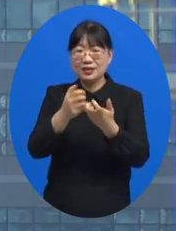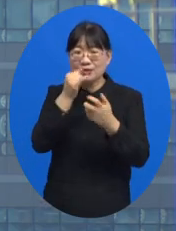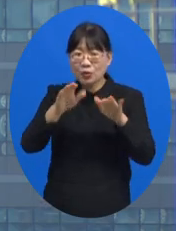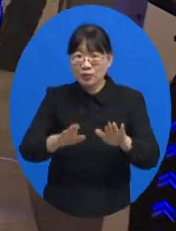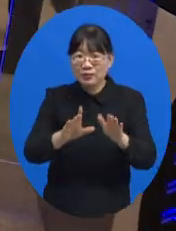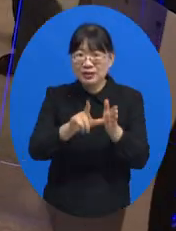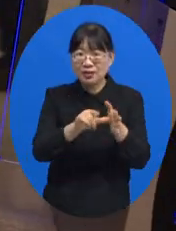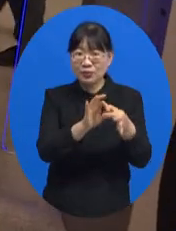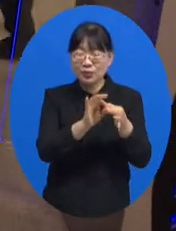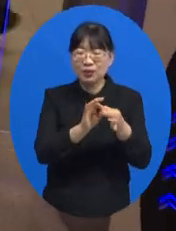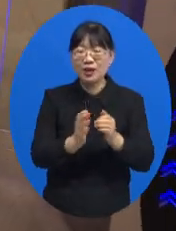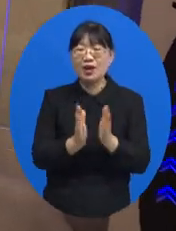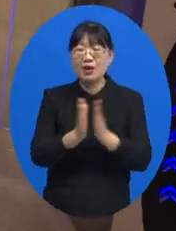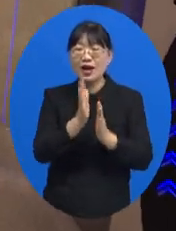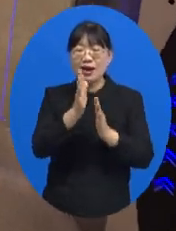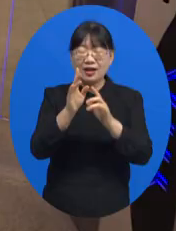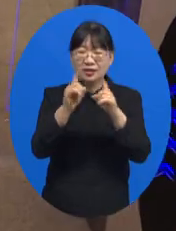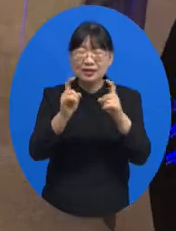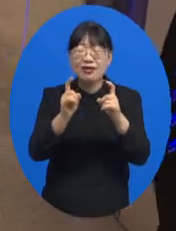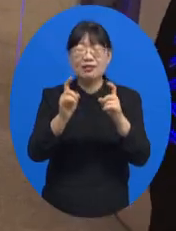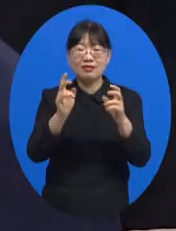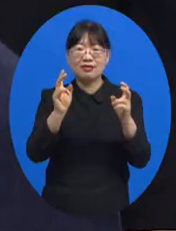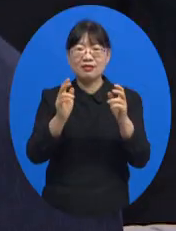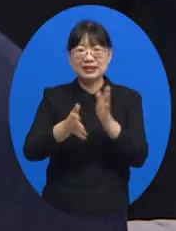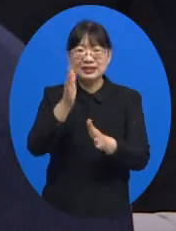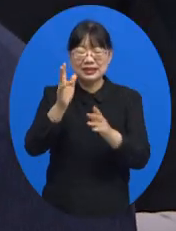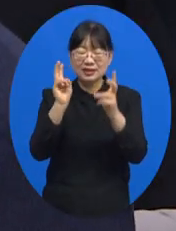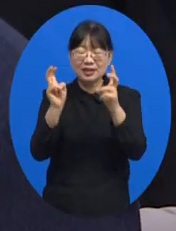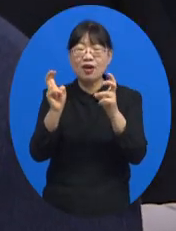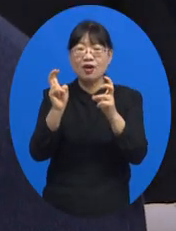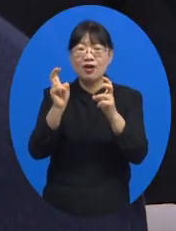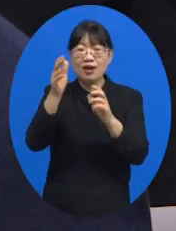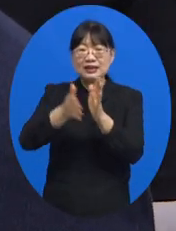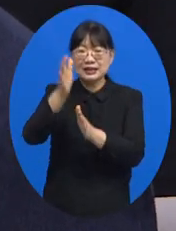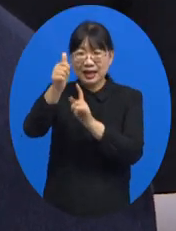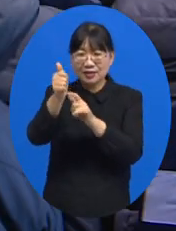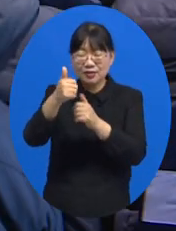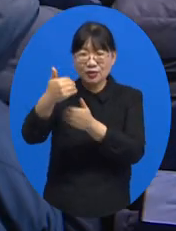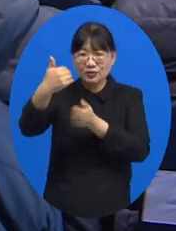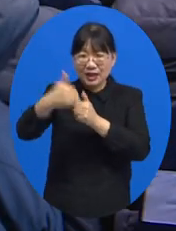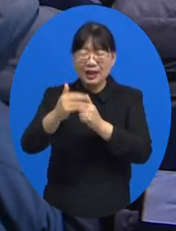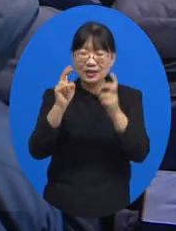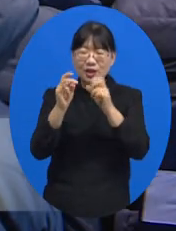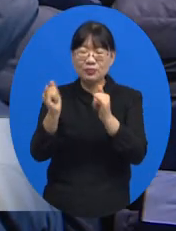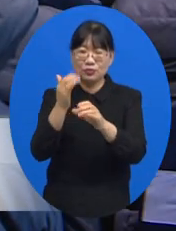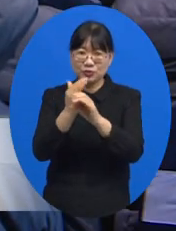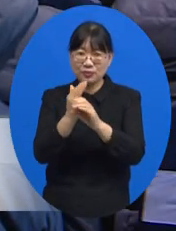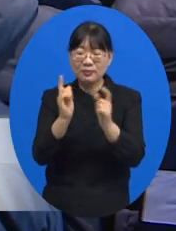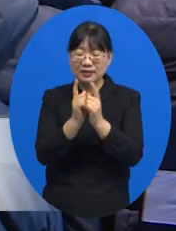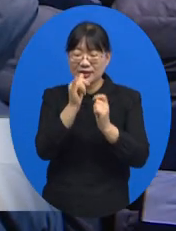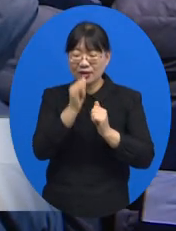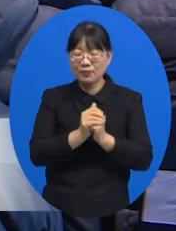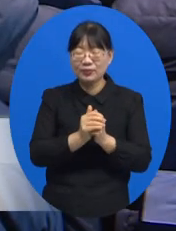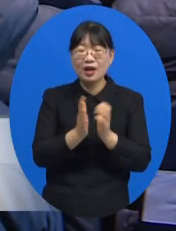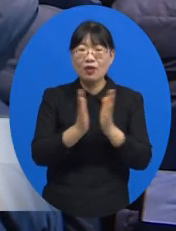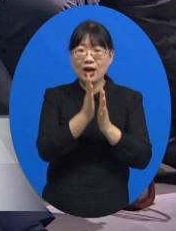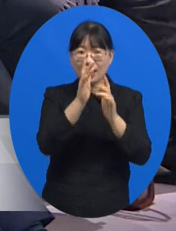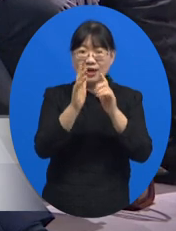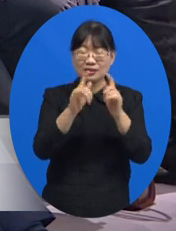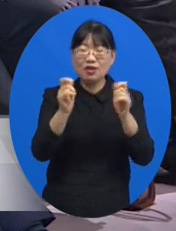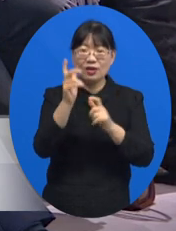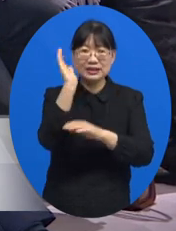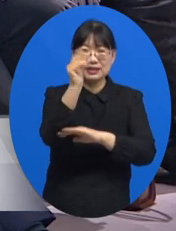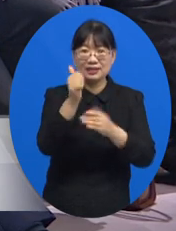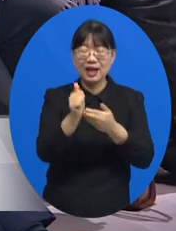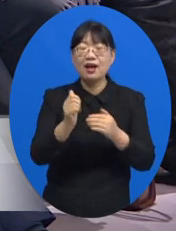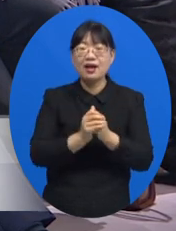토크는 화성시장의 요청에 따라 기업인들 중심으로 자리가 마련됐습니다 정명근 화성시장과 엄재훈